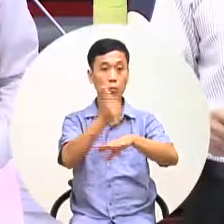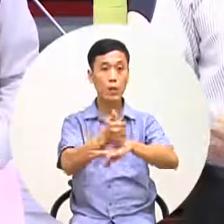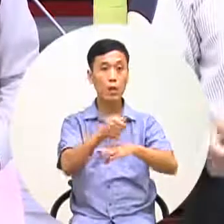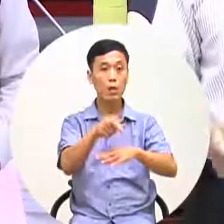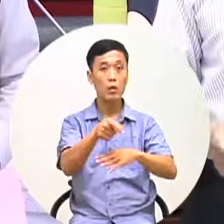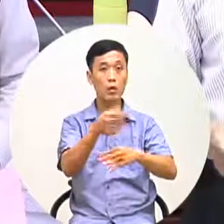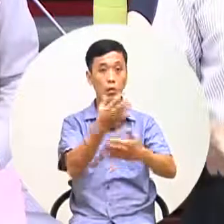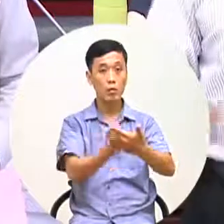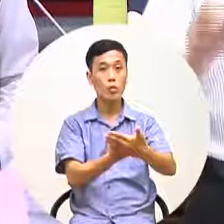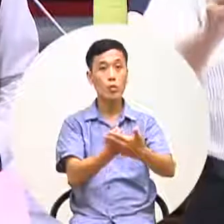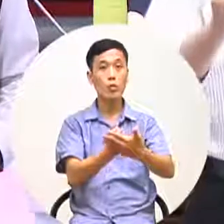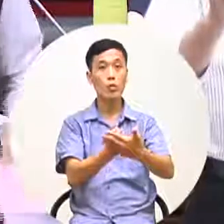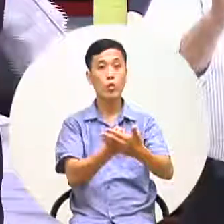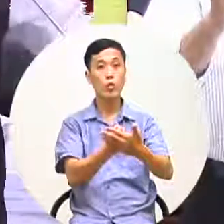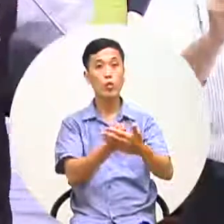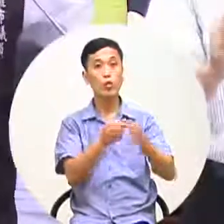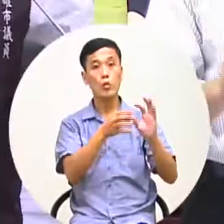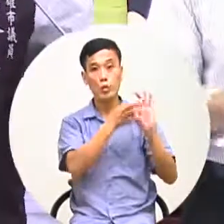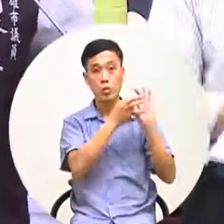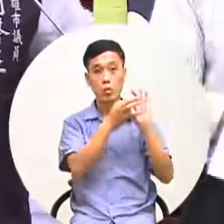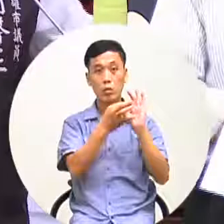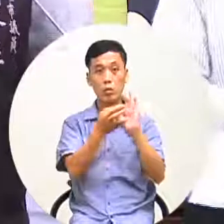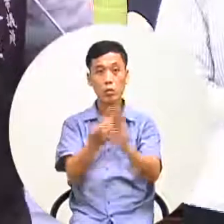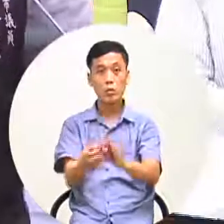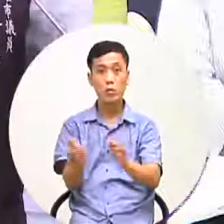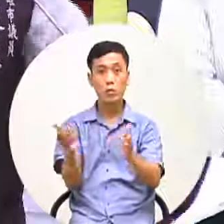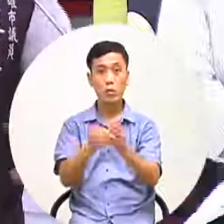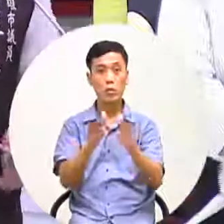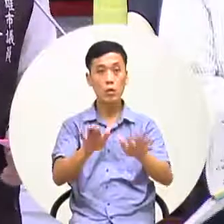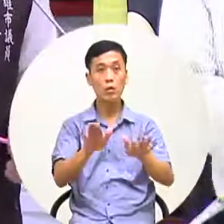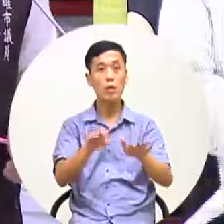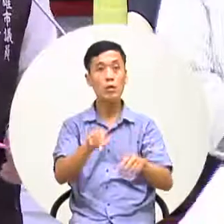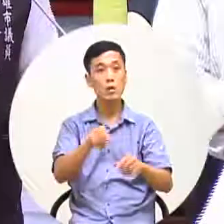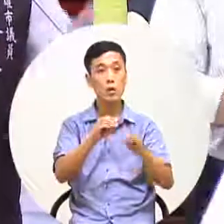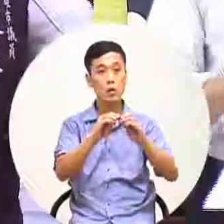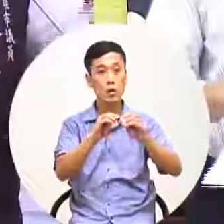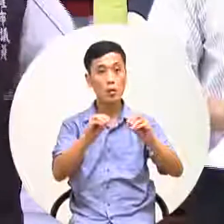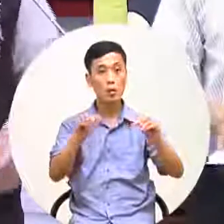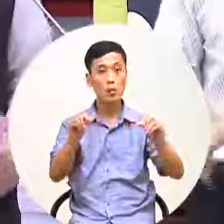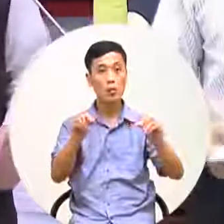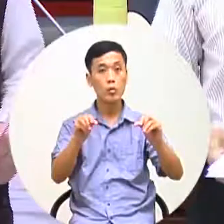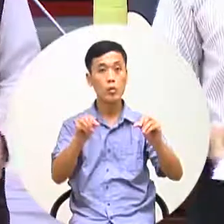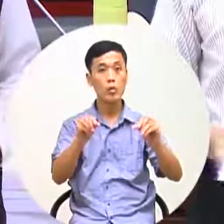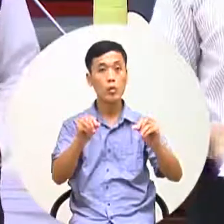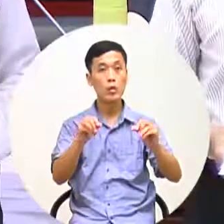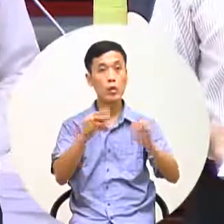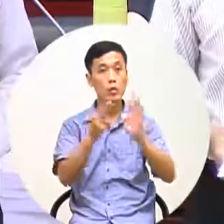吗？哈， 是啊。 那这个土地那要怎么解决？